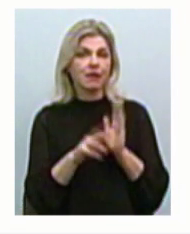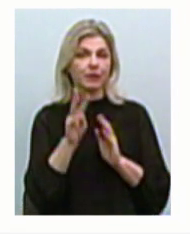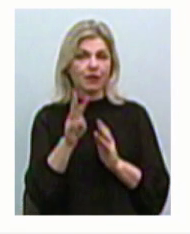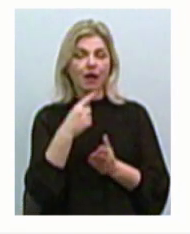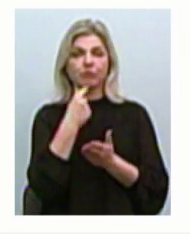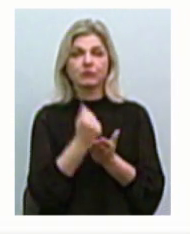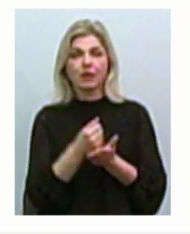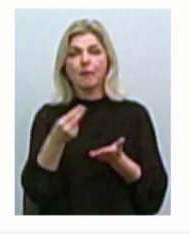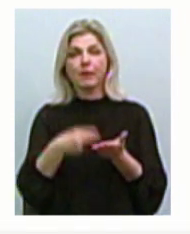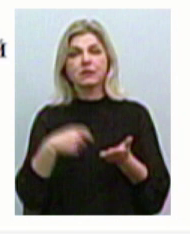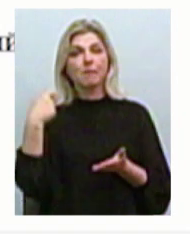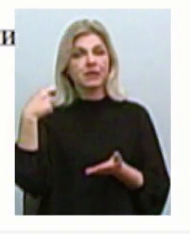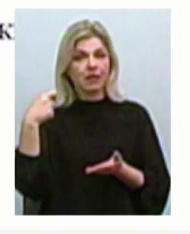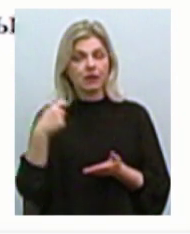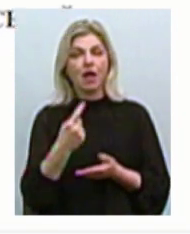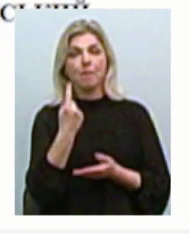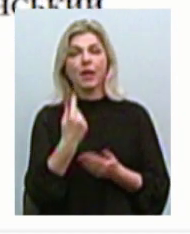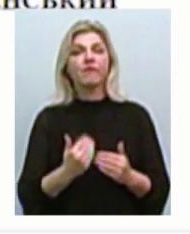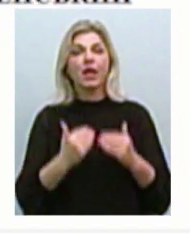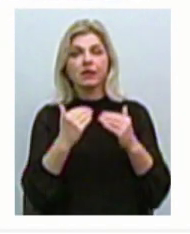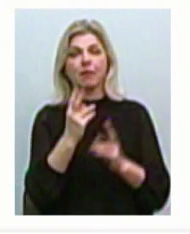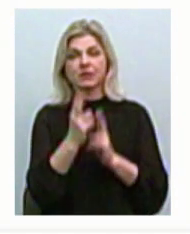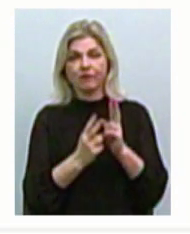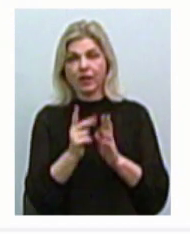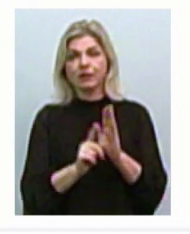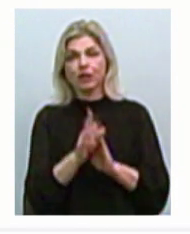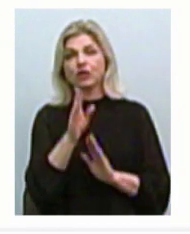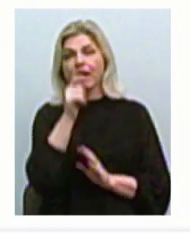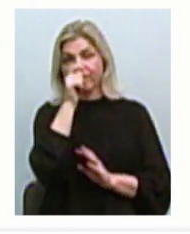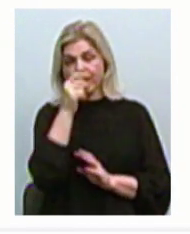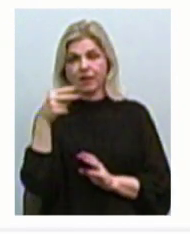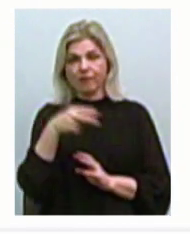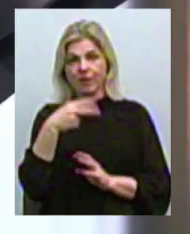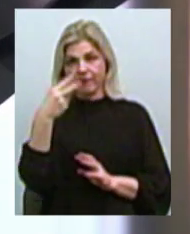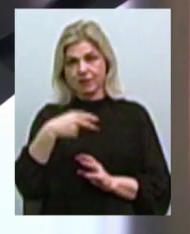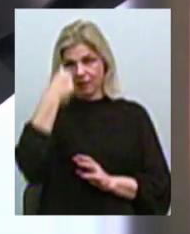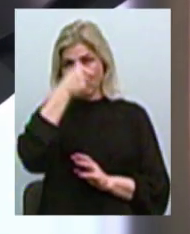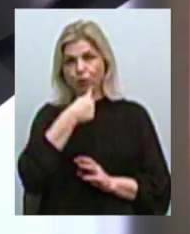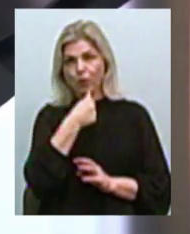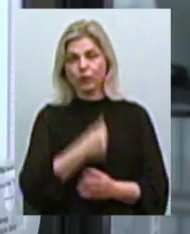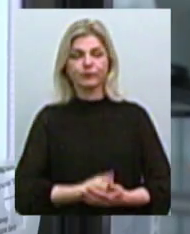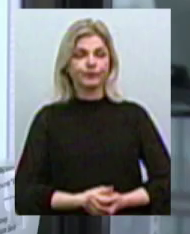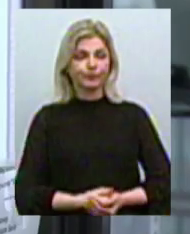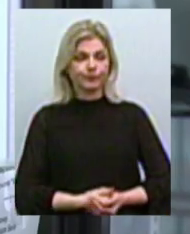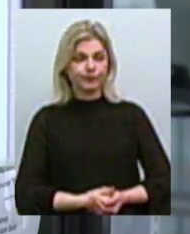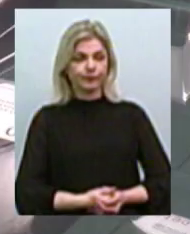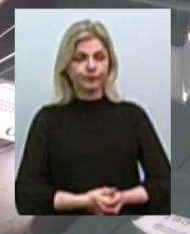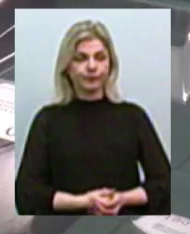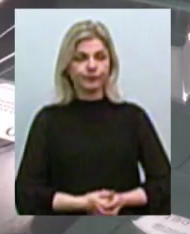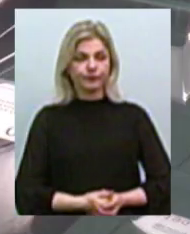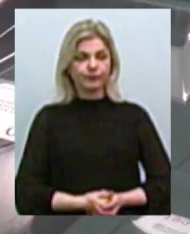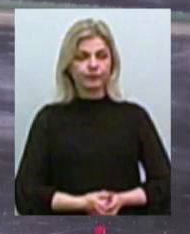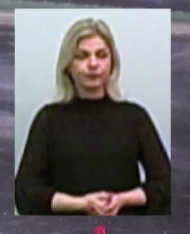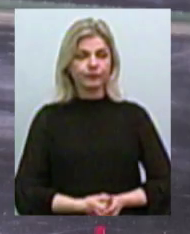та підписані президентом. Перший етап змін почнеться у квітні 2020 року. Валентина Гурова, Сергій Куропятник, Юлія